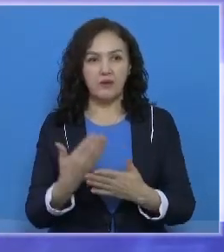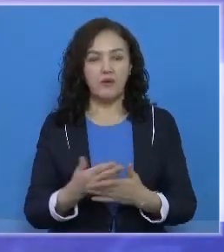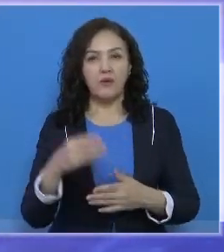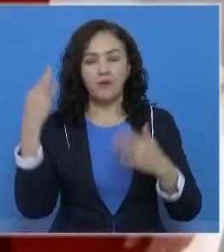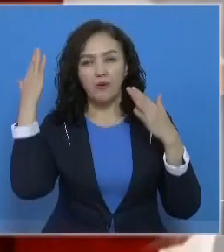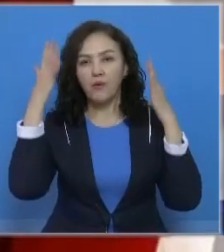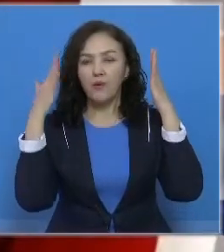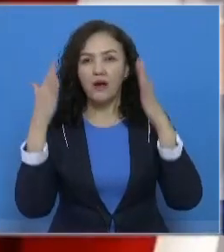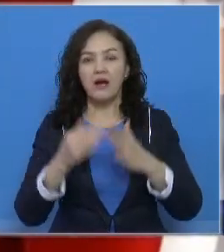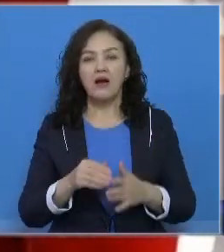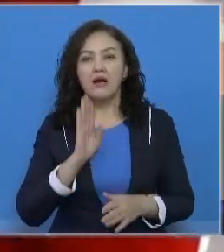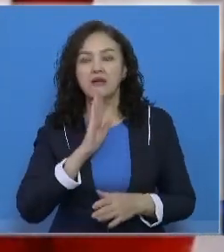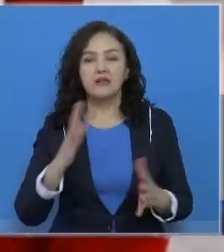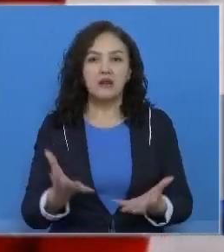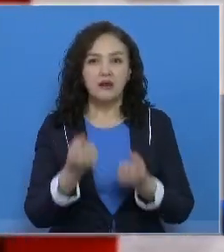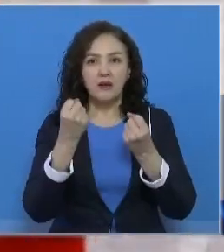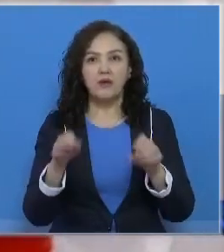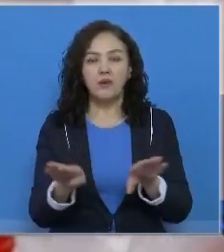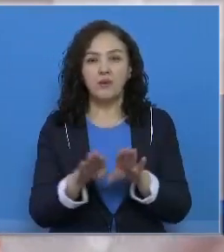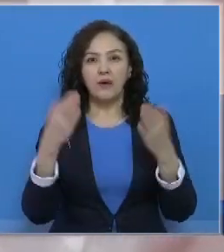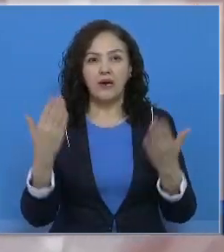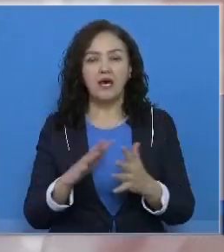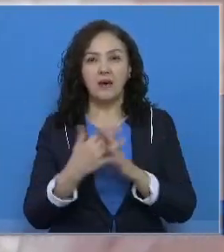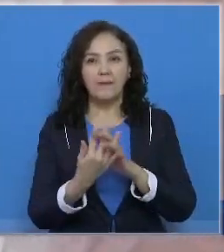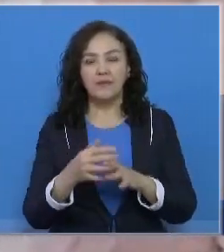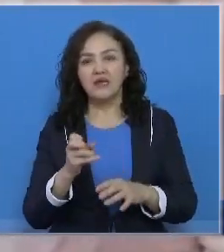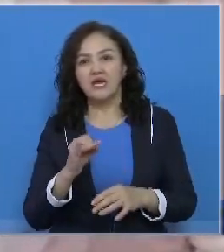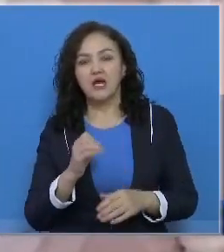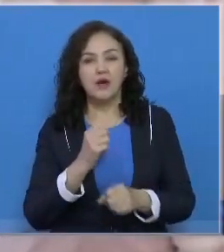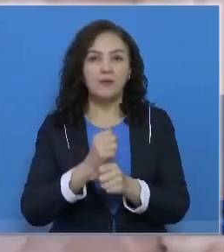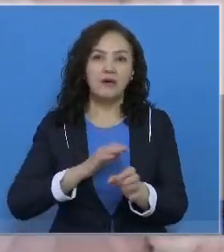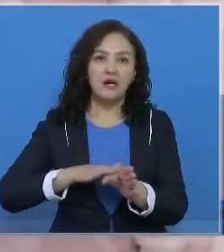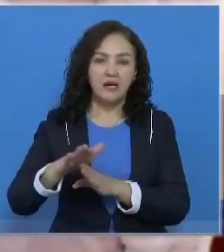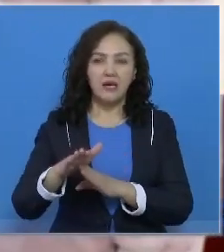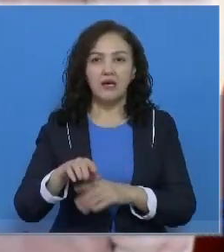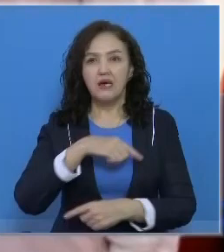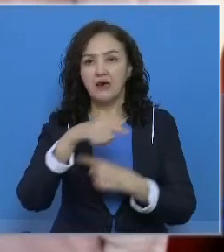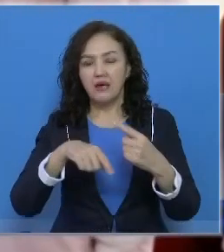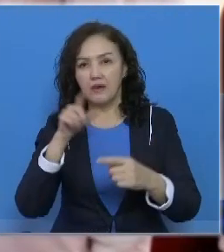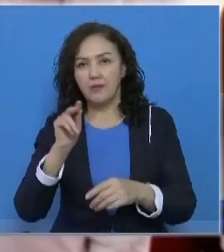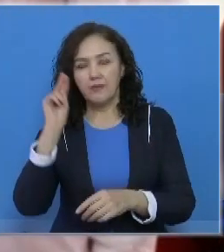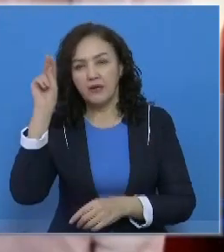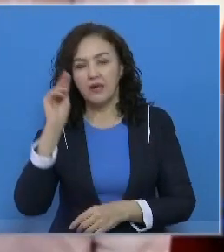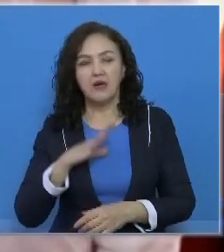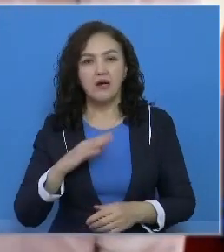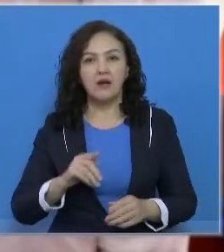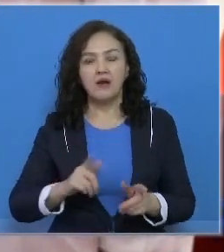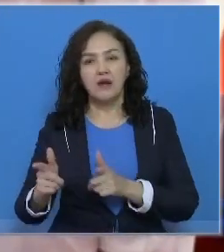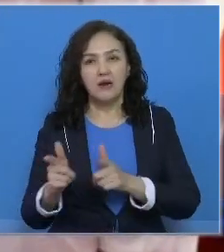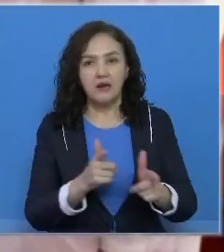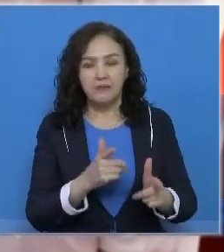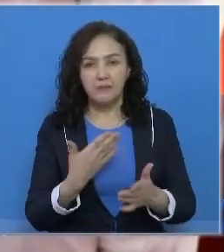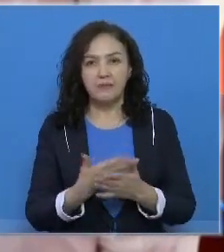ой – кәсіпкер әйелдерді қолдау. Осы бағытта қазір ауыл аманаты жобасы іске асып жатыр. Бизнес әліппесін үйренуге бел буғандар мен